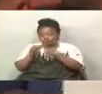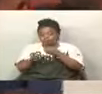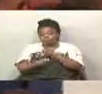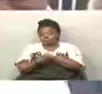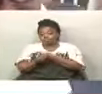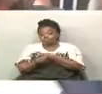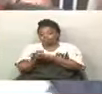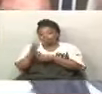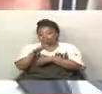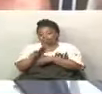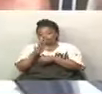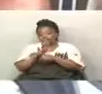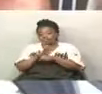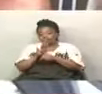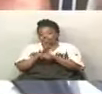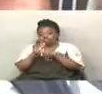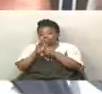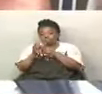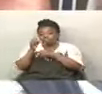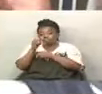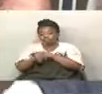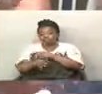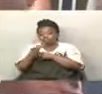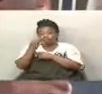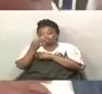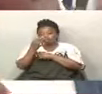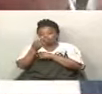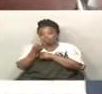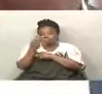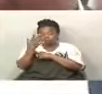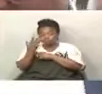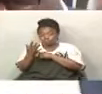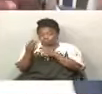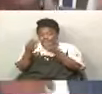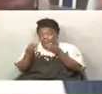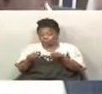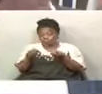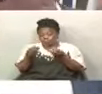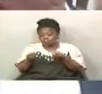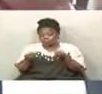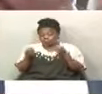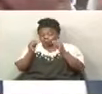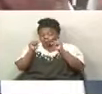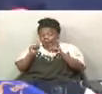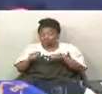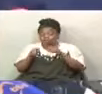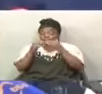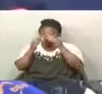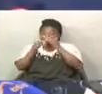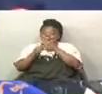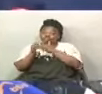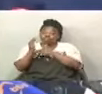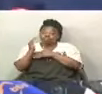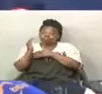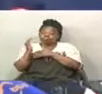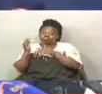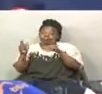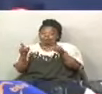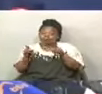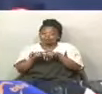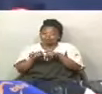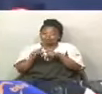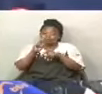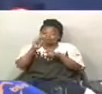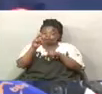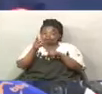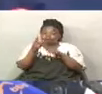ejembe mu ggwanga. Agamba nti okumalako ennaku 365 si kyangu nga kisaanye okwebaliza Katonda. Ate era